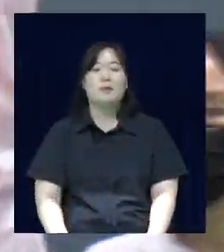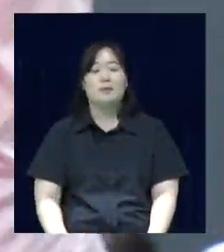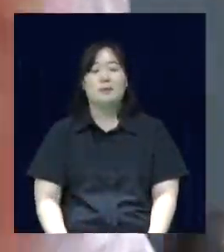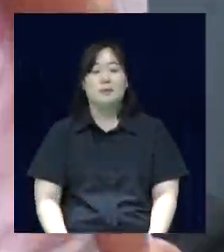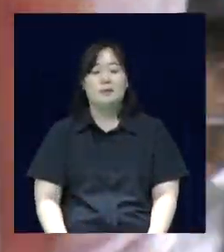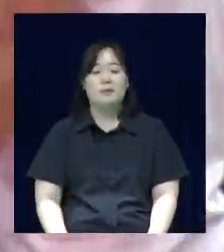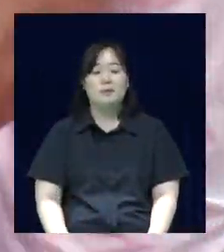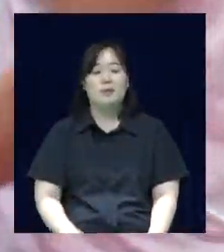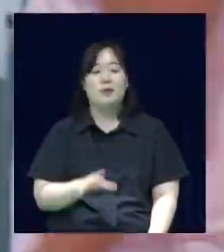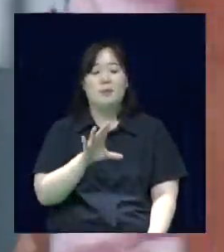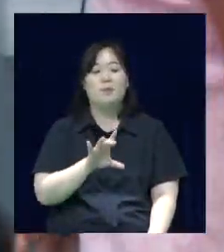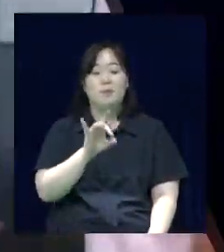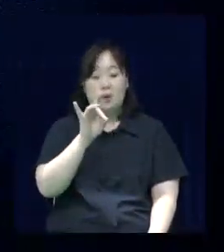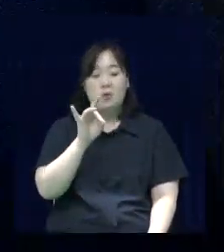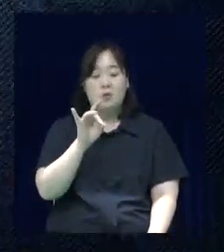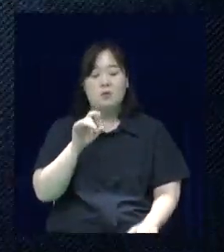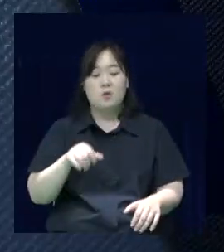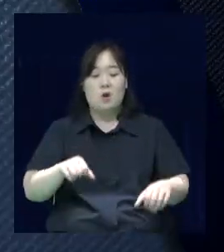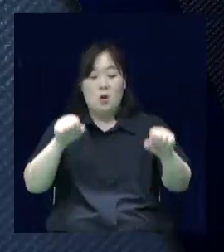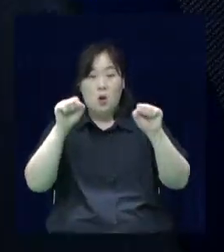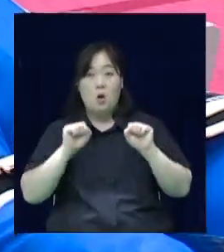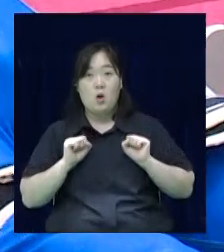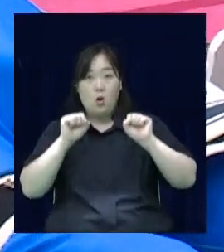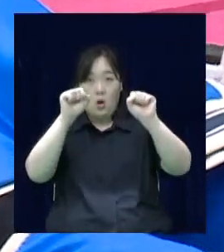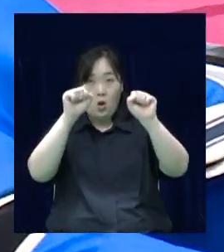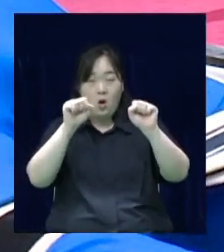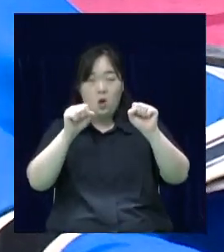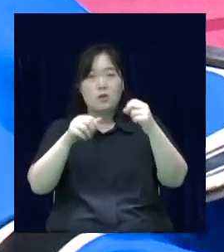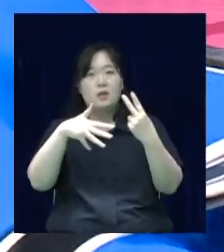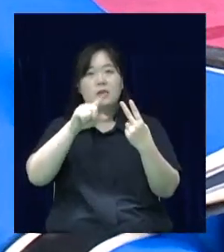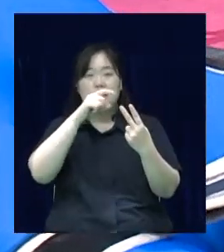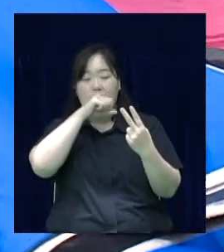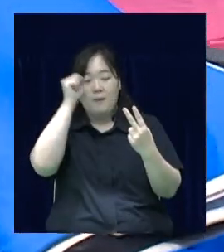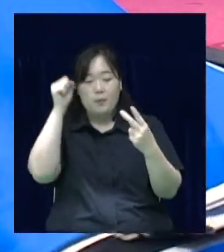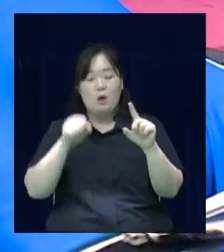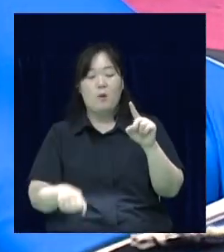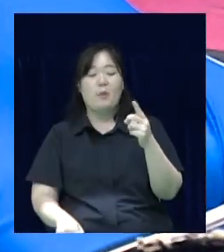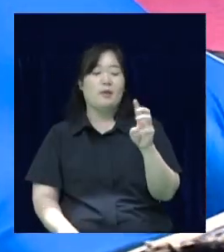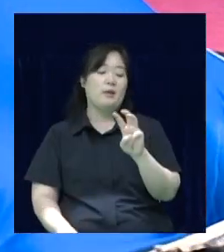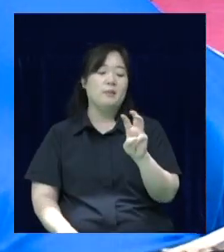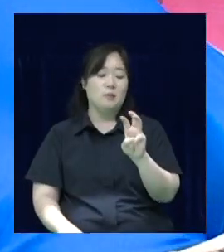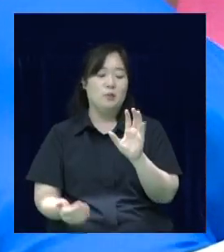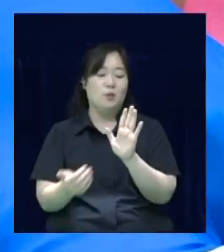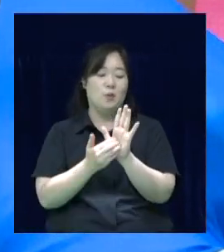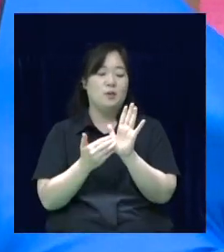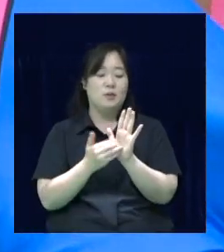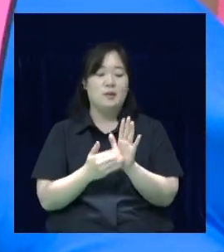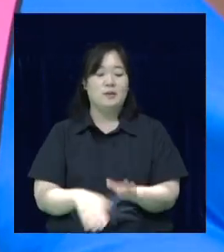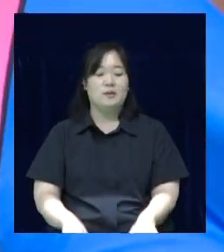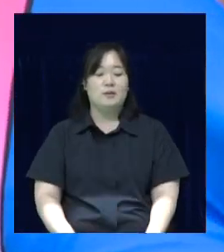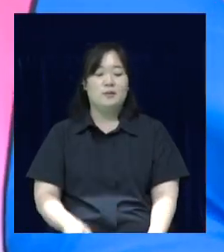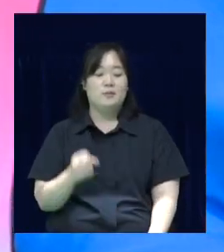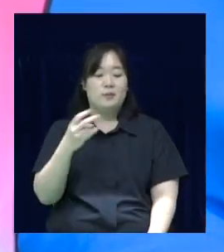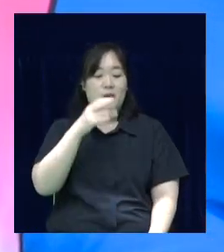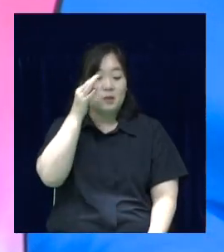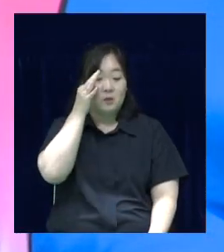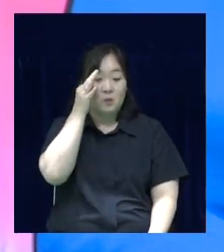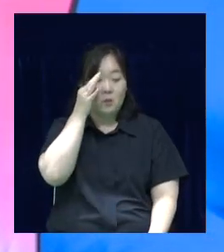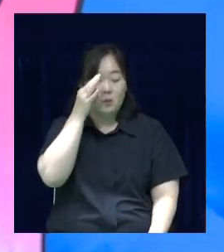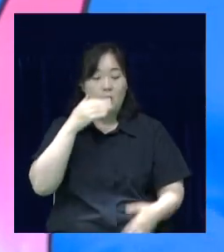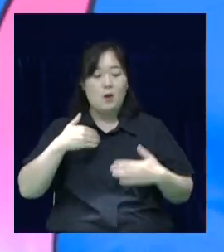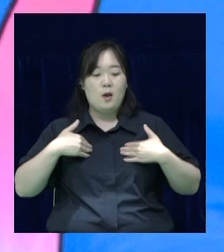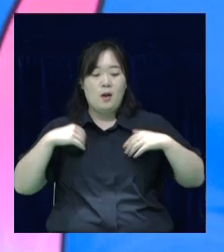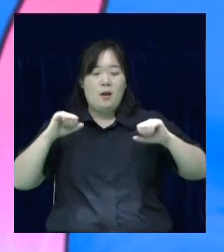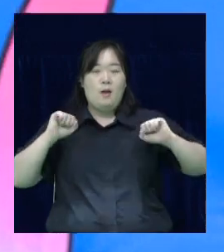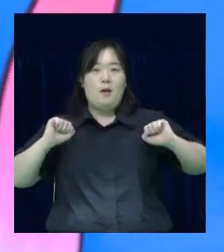네. 일단은 서진곤 선수는 파워리프팅 130kg을 기록하게 되었습니다. 다시 보시죠. 네. 가슴에서 조금 오래